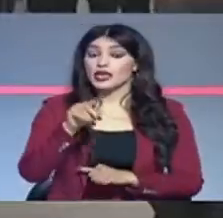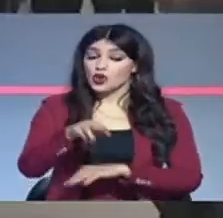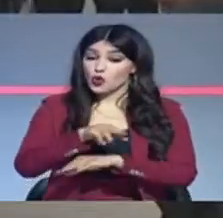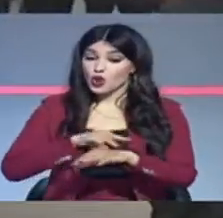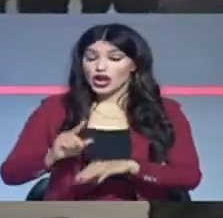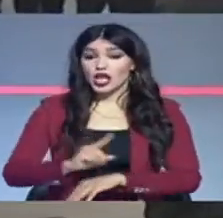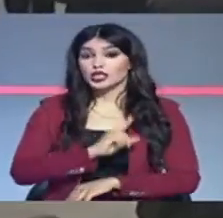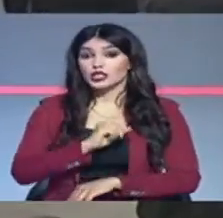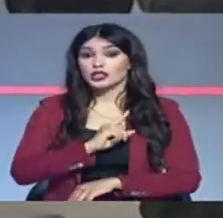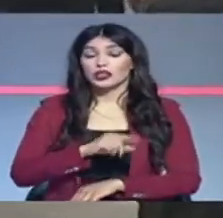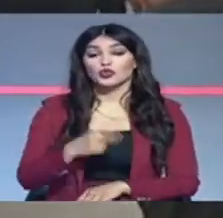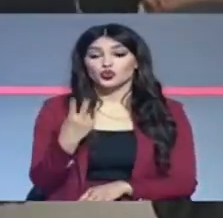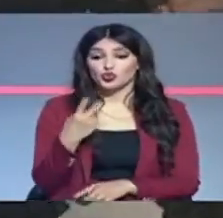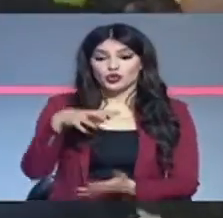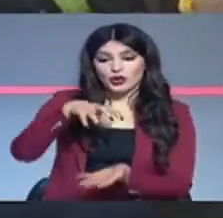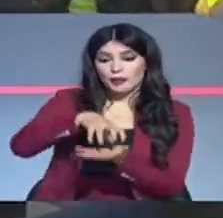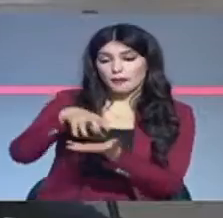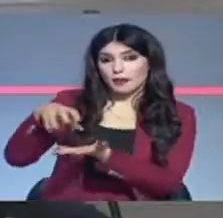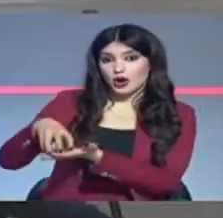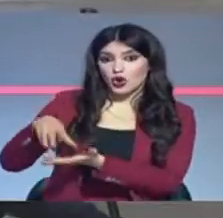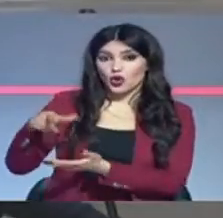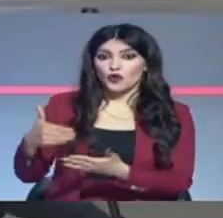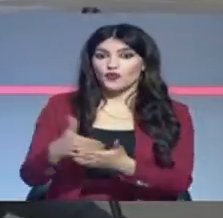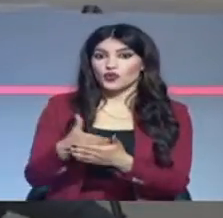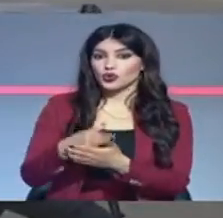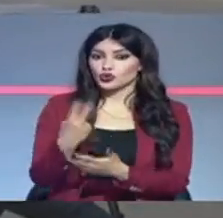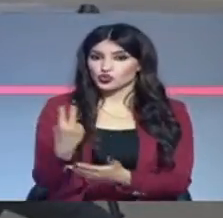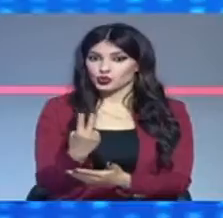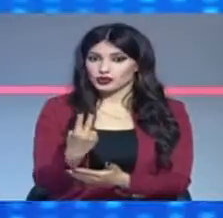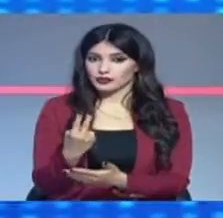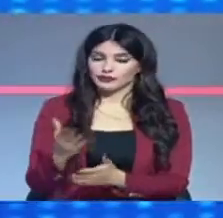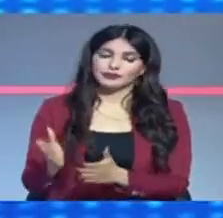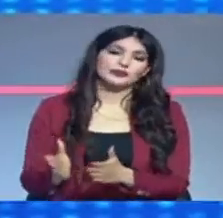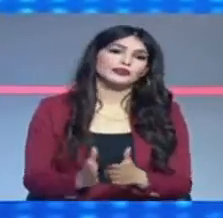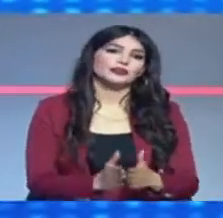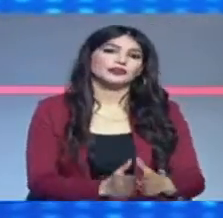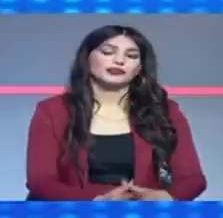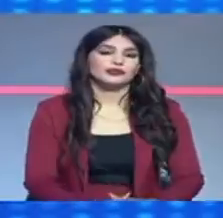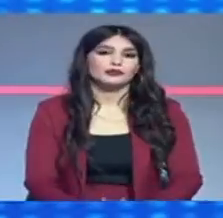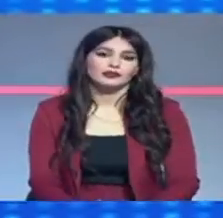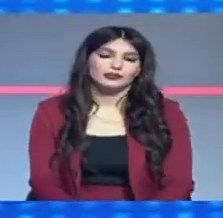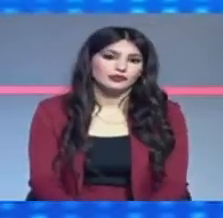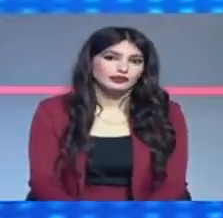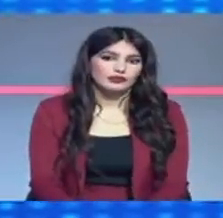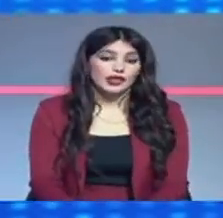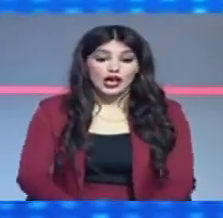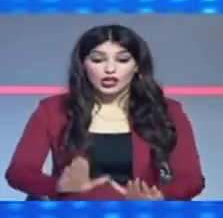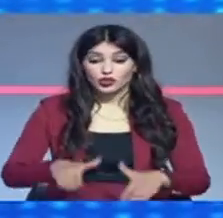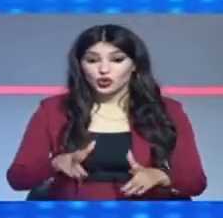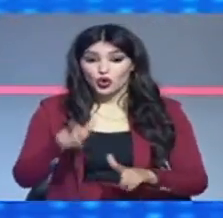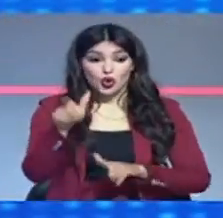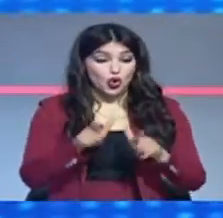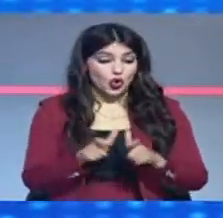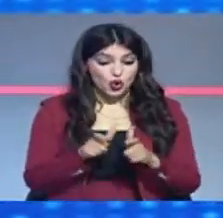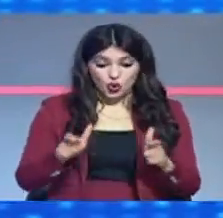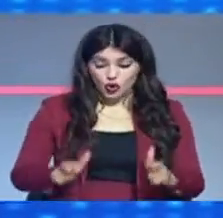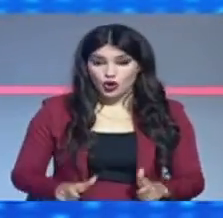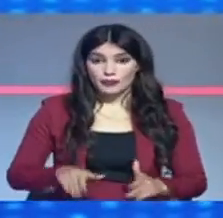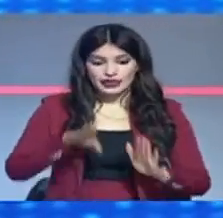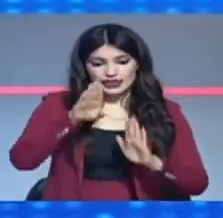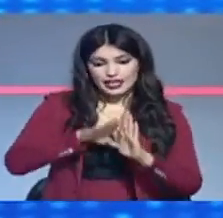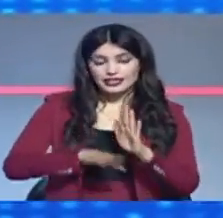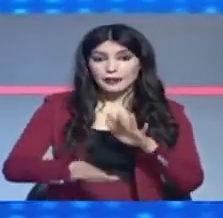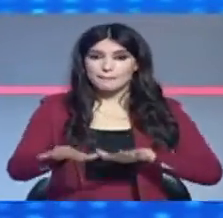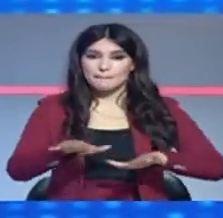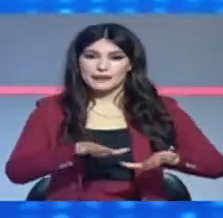من الدينه التي تضم مركزين احدهما بجزيره جربه ومع توجه الحكومه الى تخفيف الاجراءات